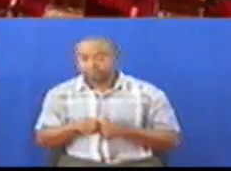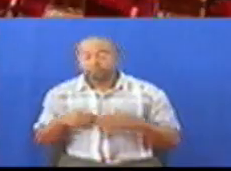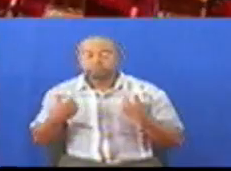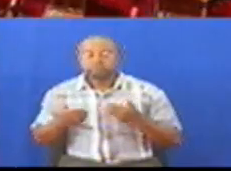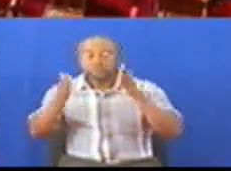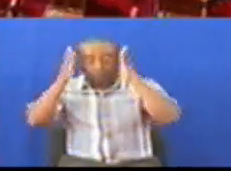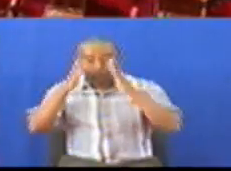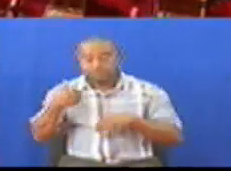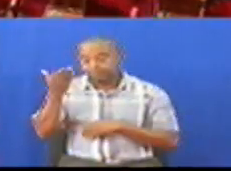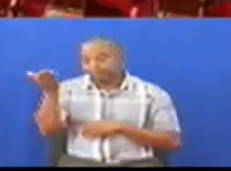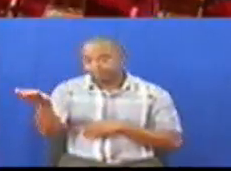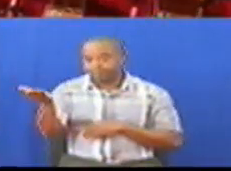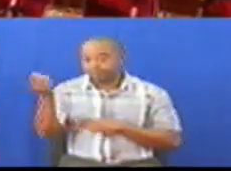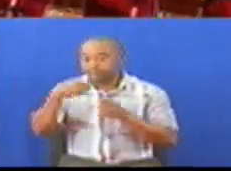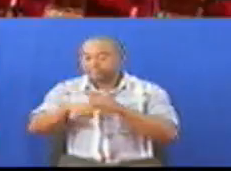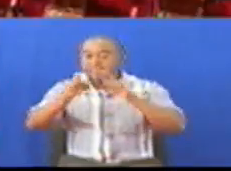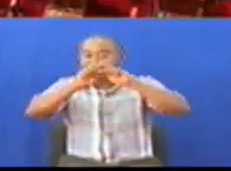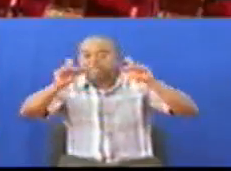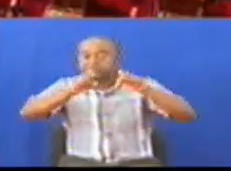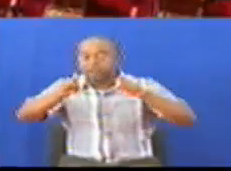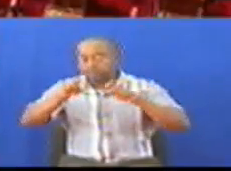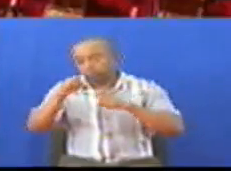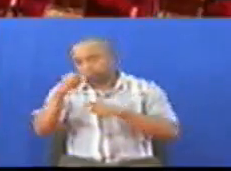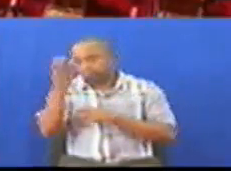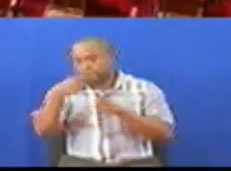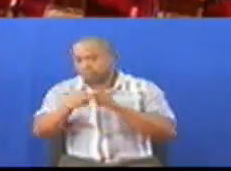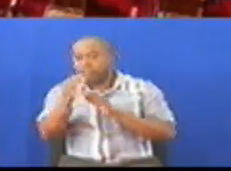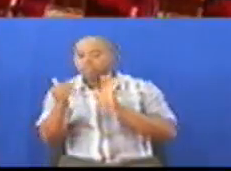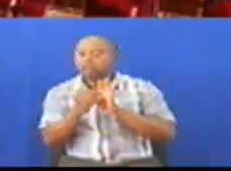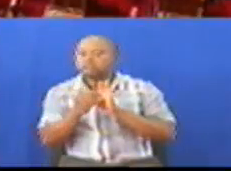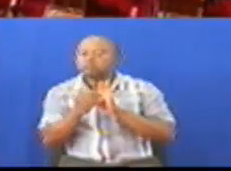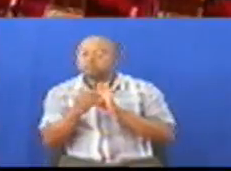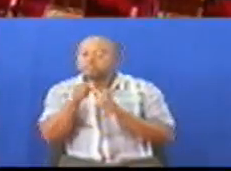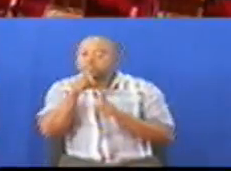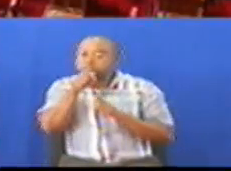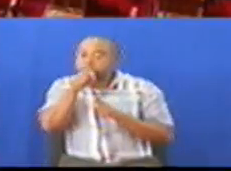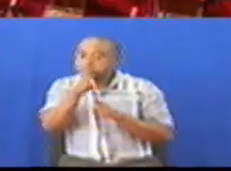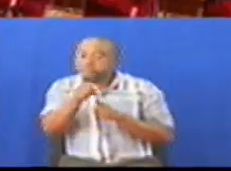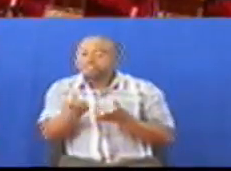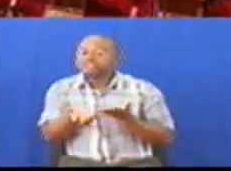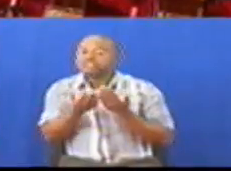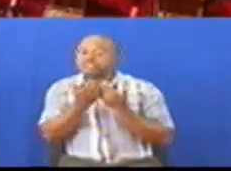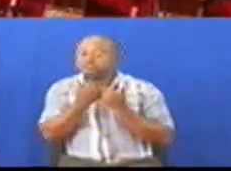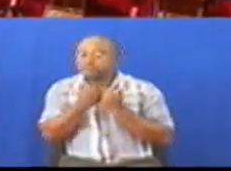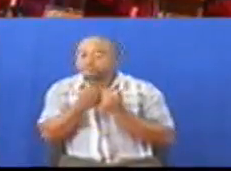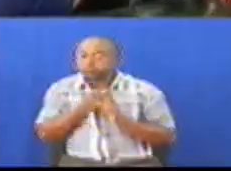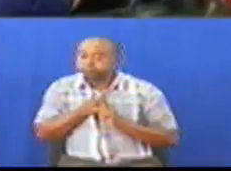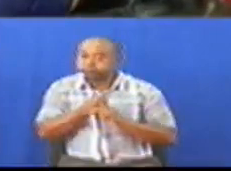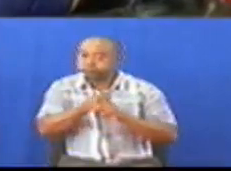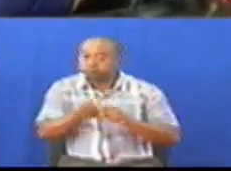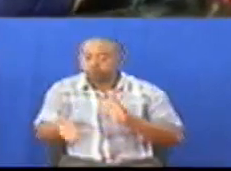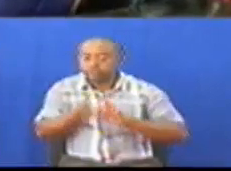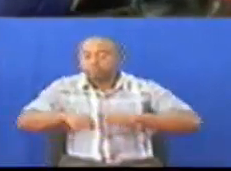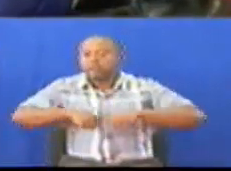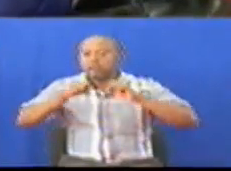tajwa katika katiba ndio kichocheo kikubwa cha uanzishwaji wa sera ya ugatuaji madaraka kutoka